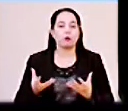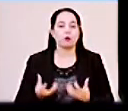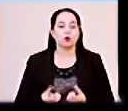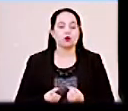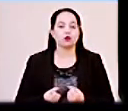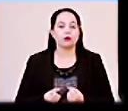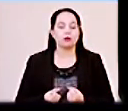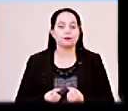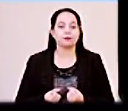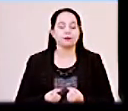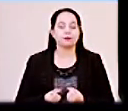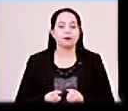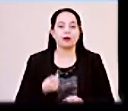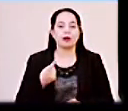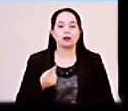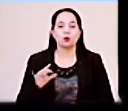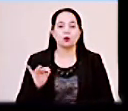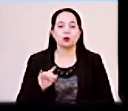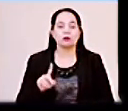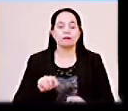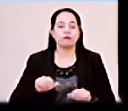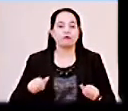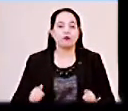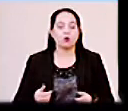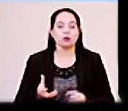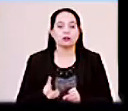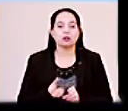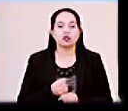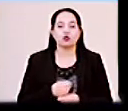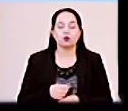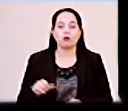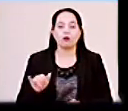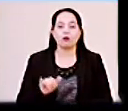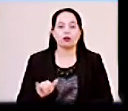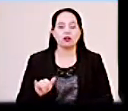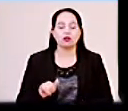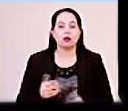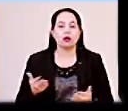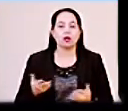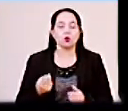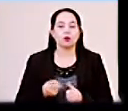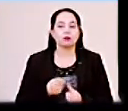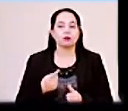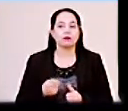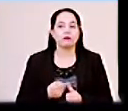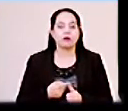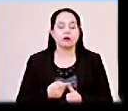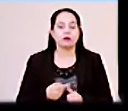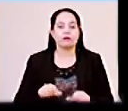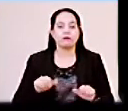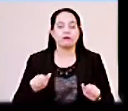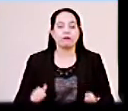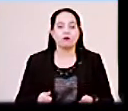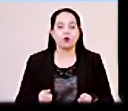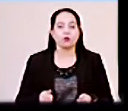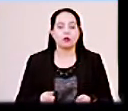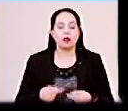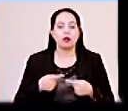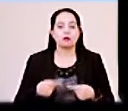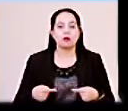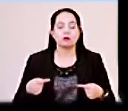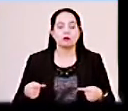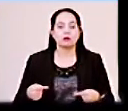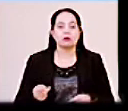получили одну из формул сокращенного умножения, которая называется формулой